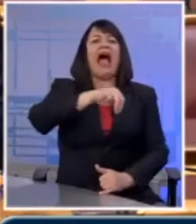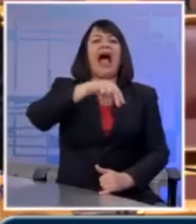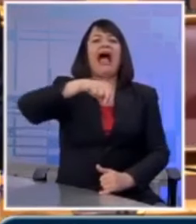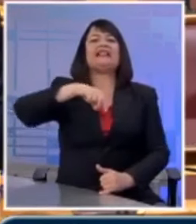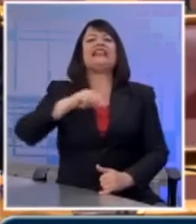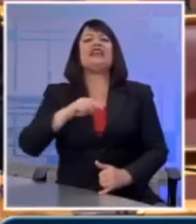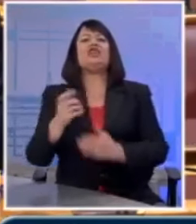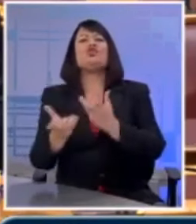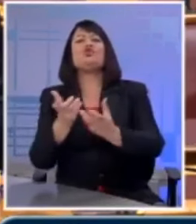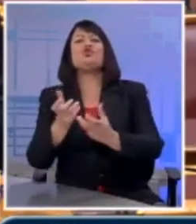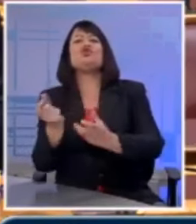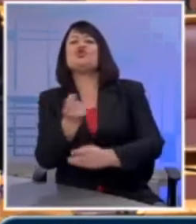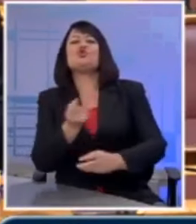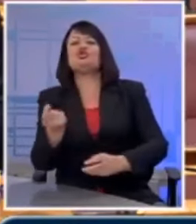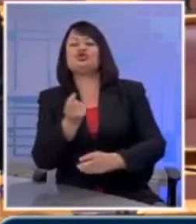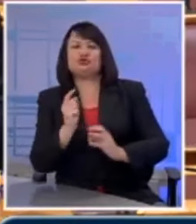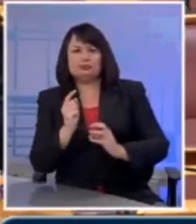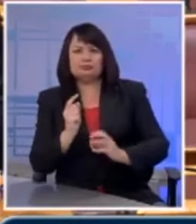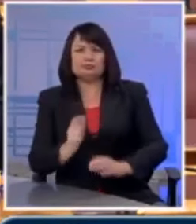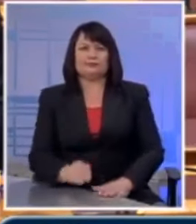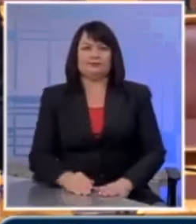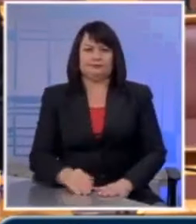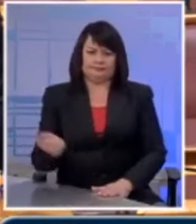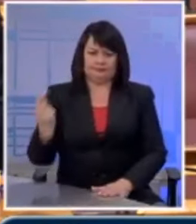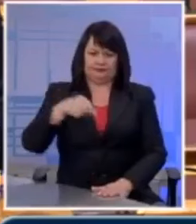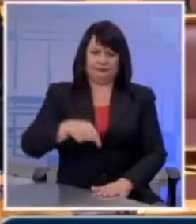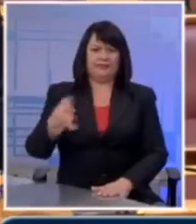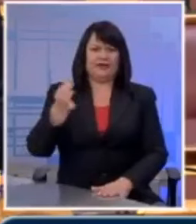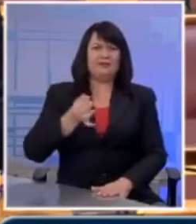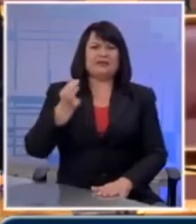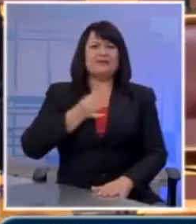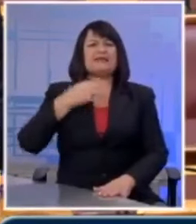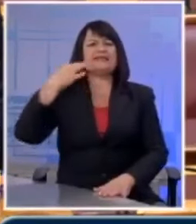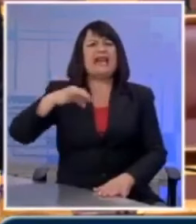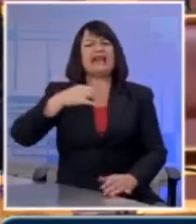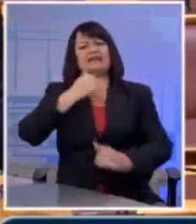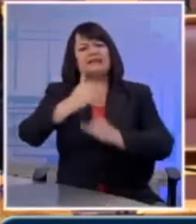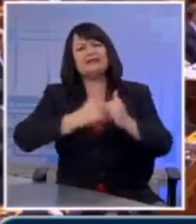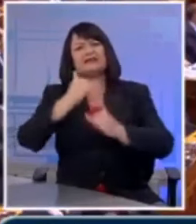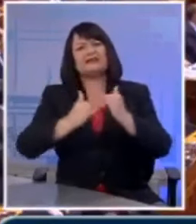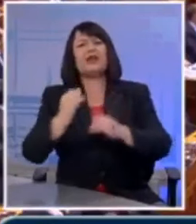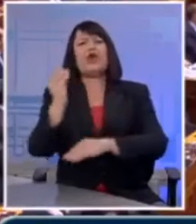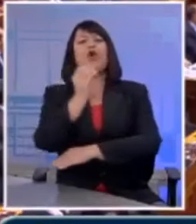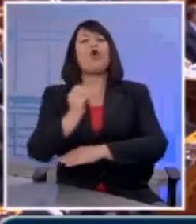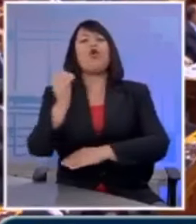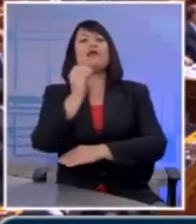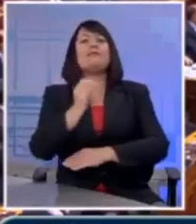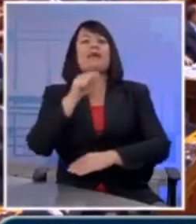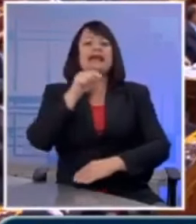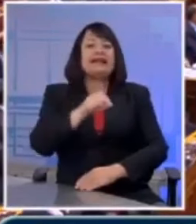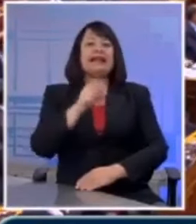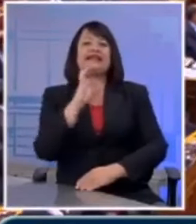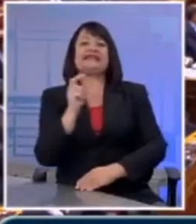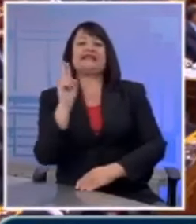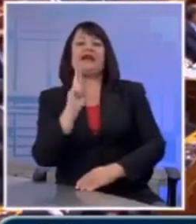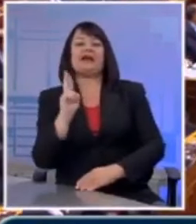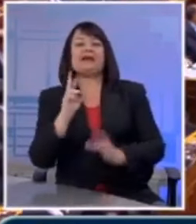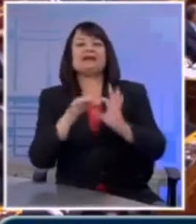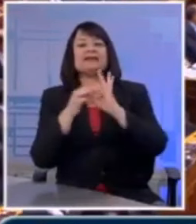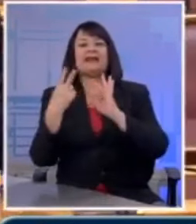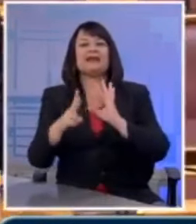μας εκλογές. Κύριε Καμένε, ήρθατε εδώ και μιλήσατε για ένα σωρό site. Για το Olympia.gr και τον συνεργάτη σας, τον